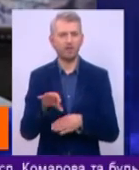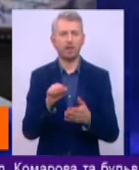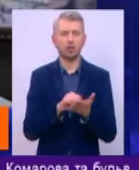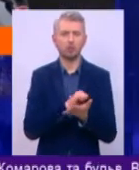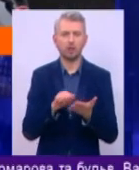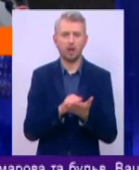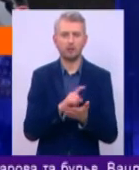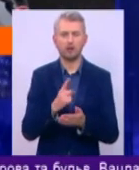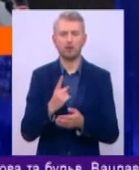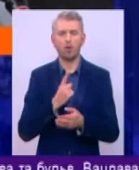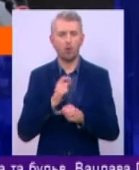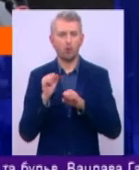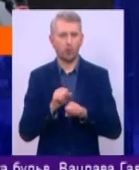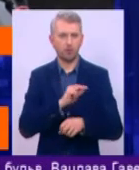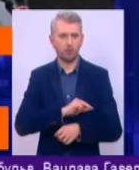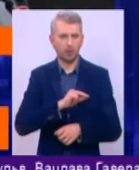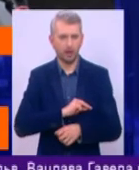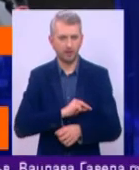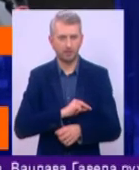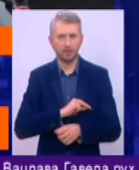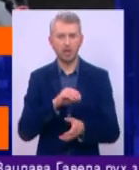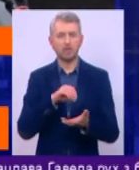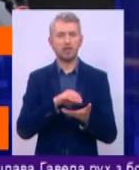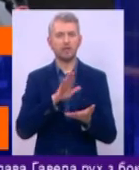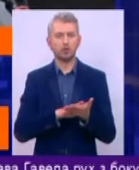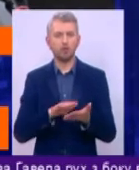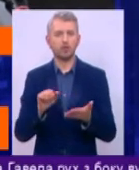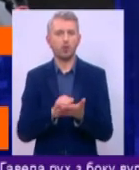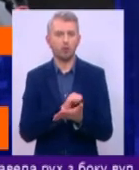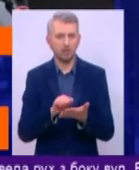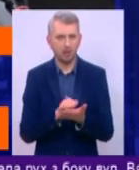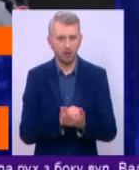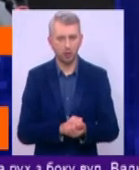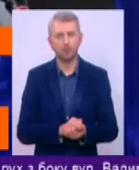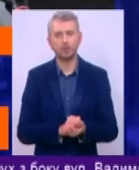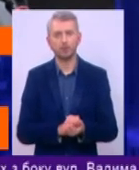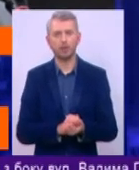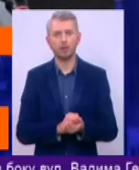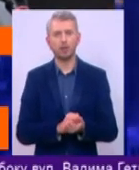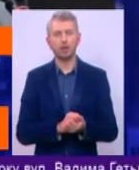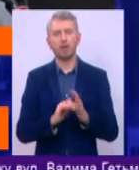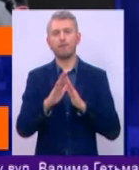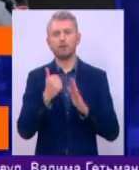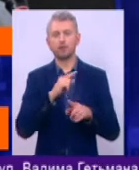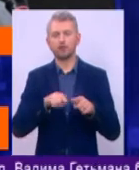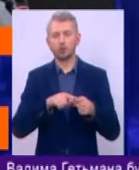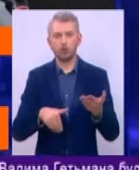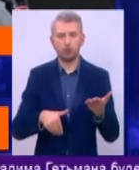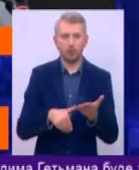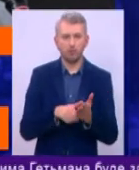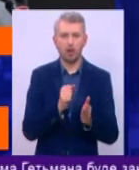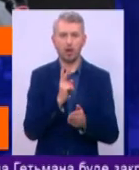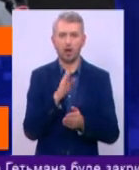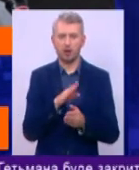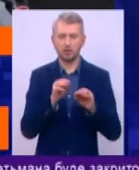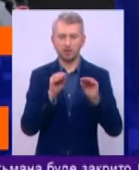документація з охорони праці, зафіксований документально виклик швидкої допомоги, акт